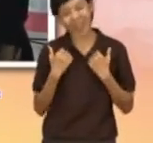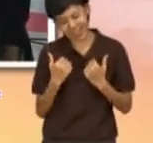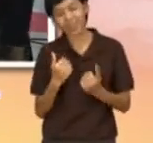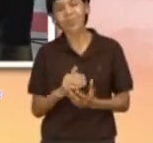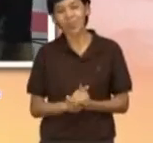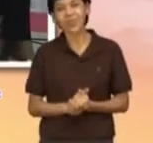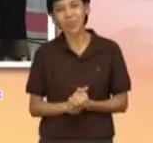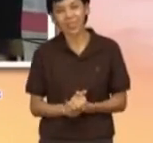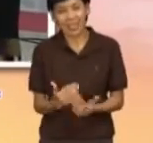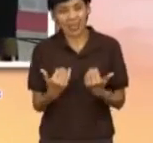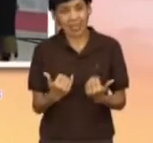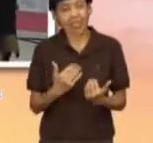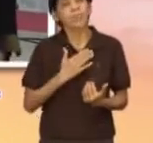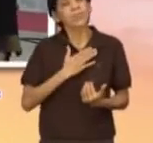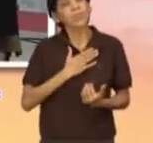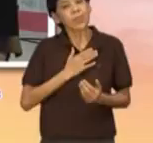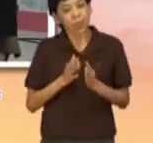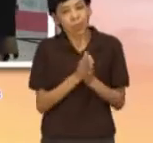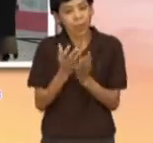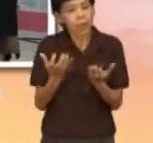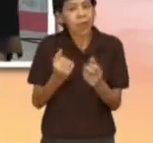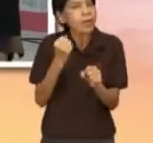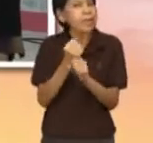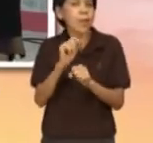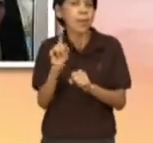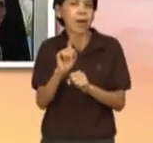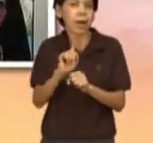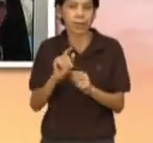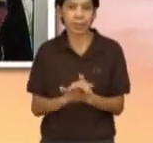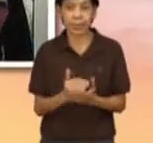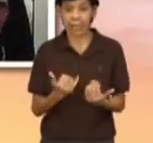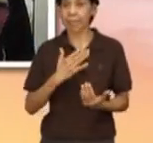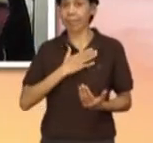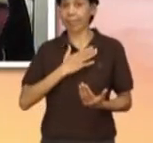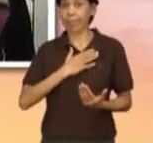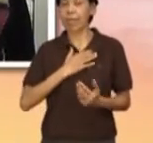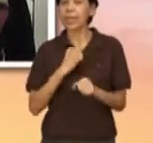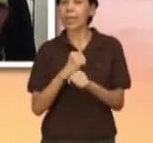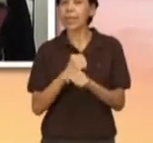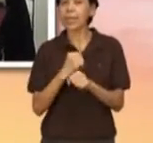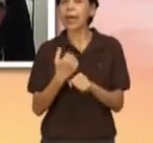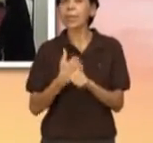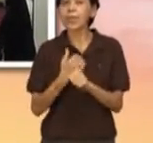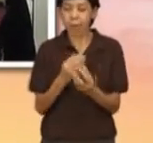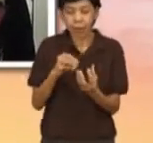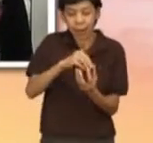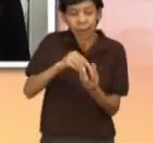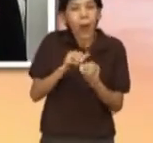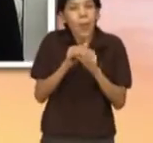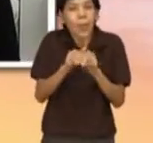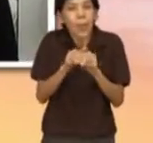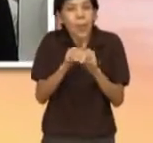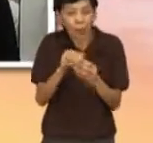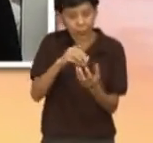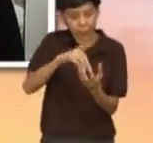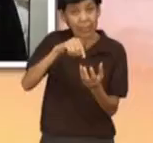ะวันนี้เราจะมาทำอาหารเมนูไหนคะ วันนี้ครูจะทำห่อหมกบัวหลวง ห่อหมกบัวหลว